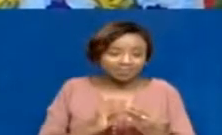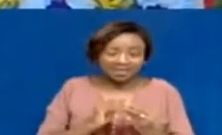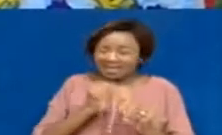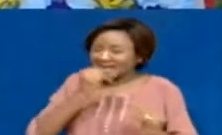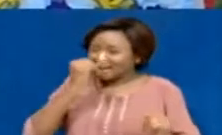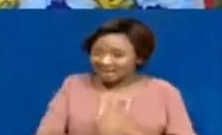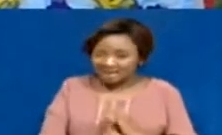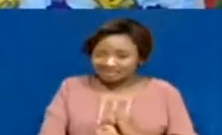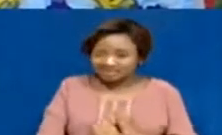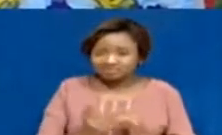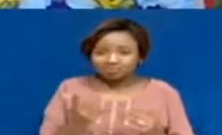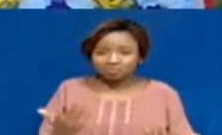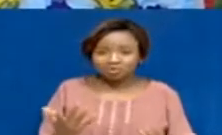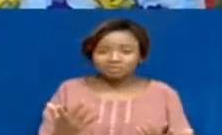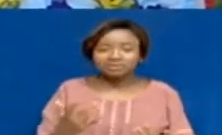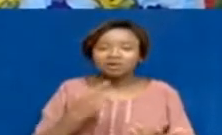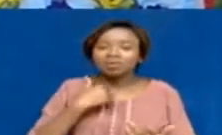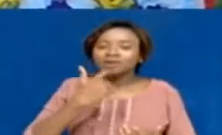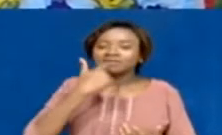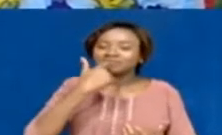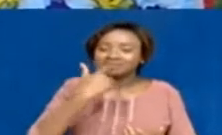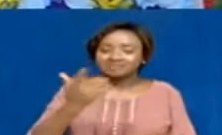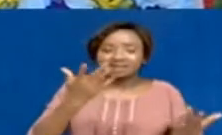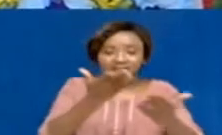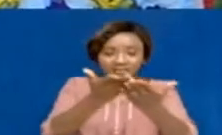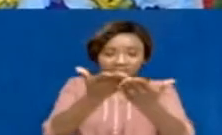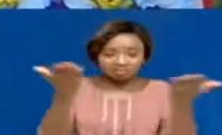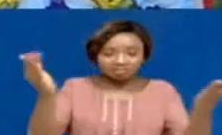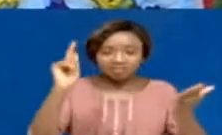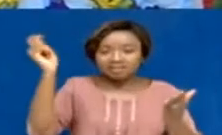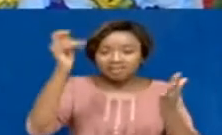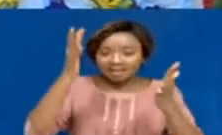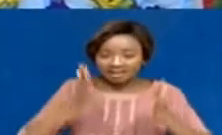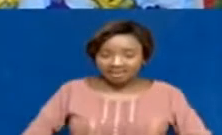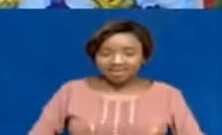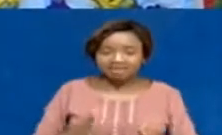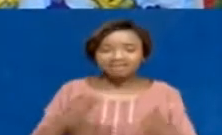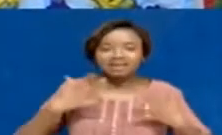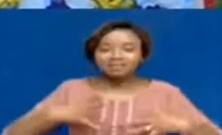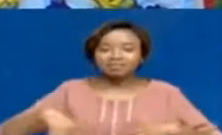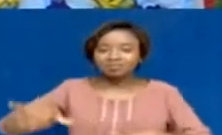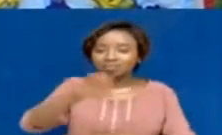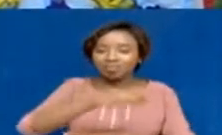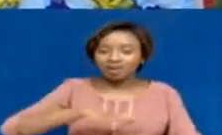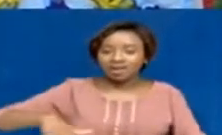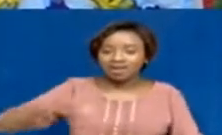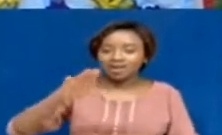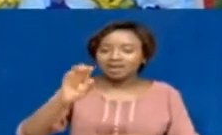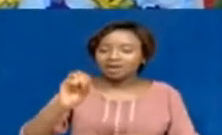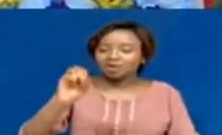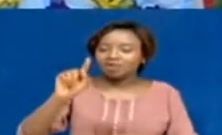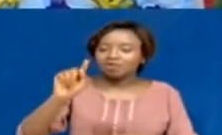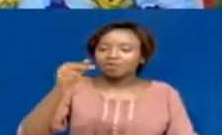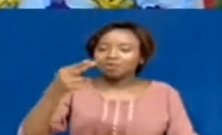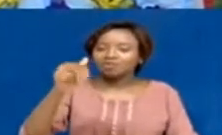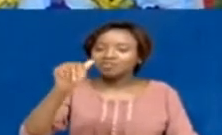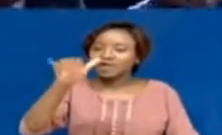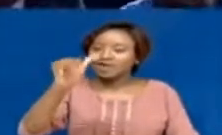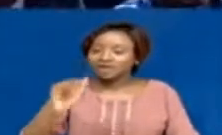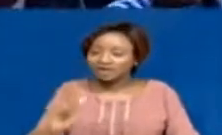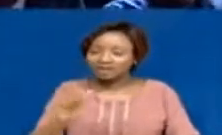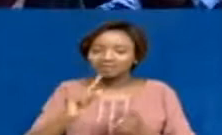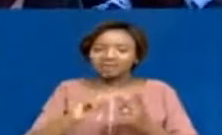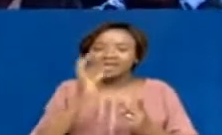mwisho, ni kwa wananchi wa Othaya na Nyeri County kwa jumla,